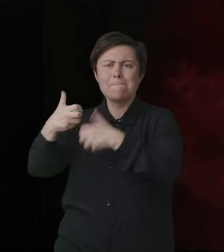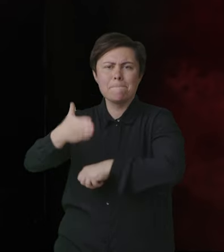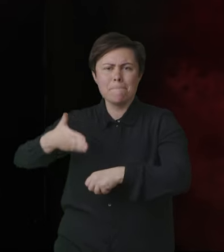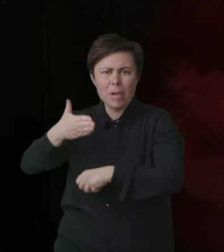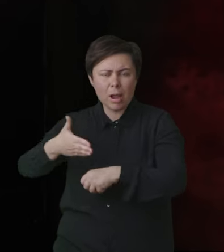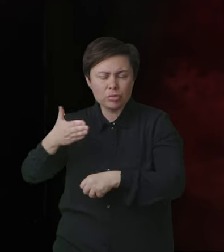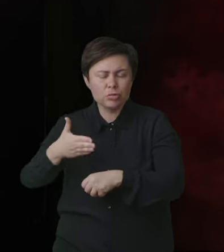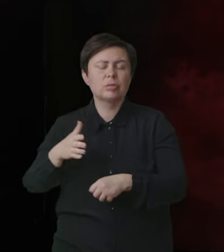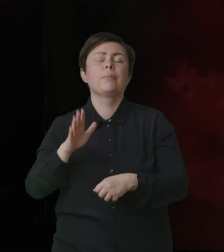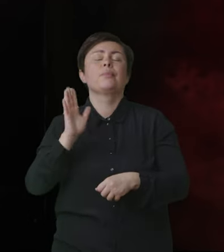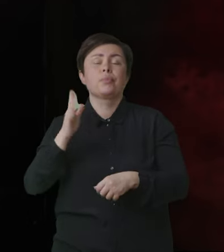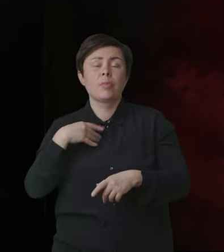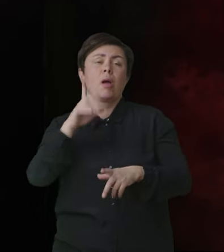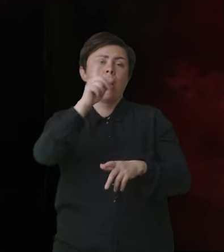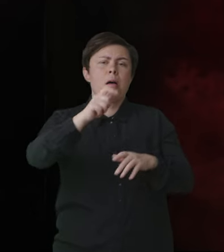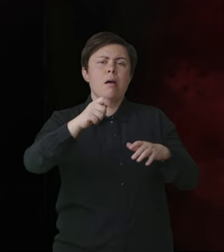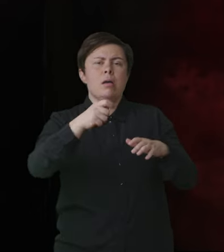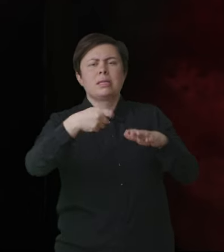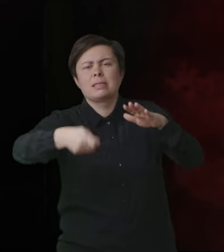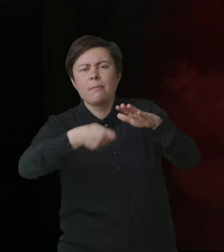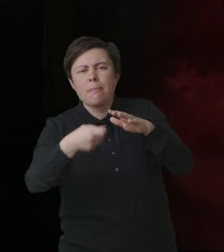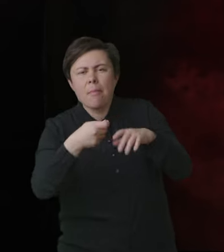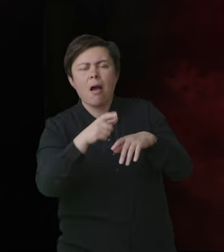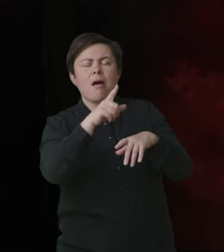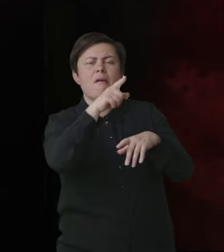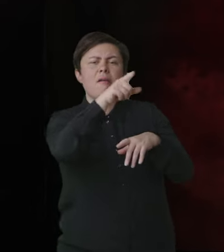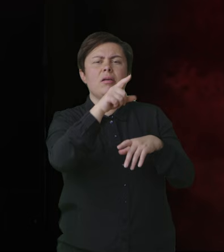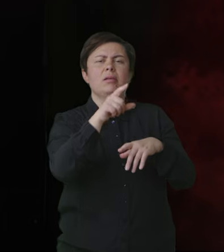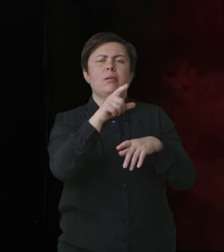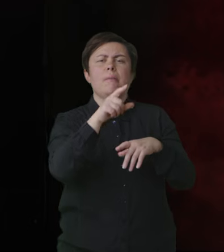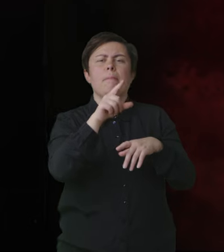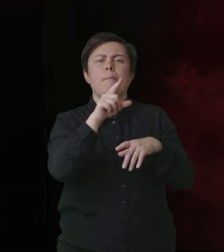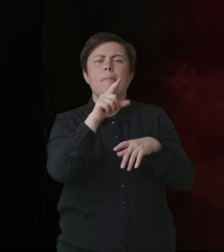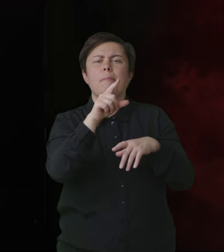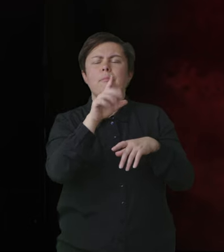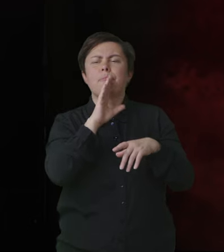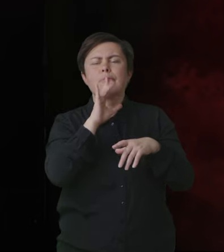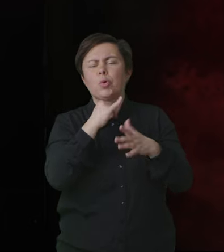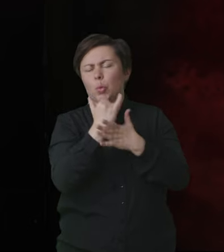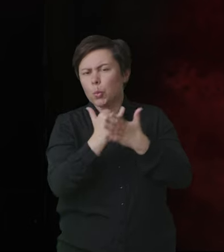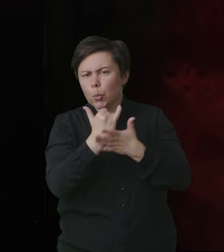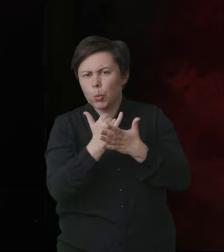i przechodziłem kurs palacza. Tam tego, jak to się nazywa,